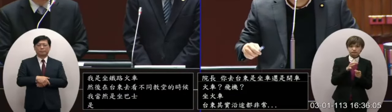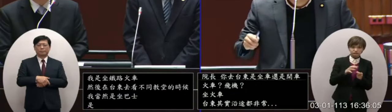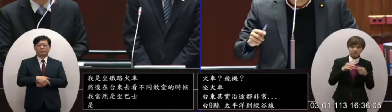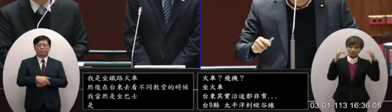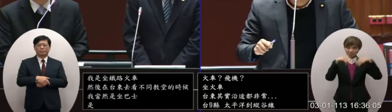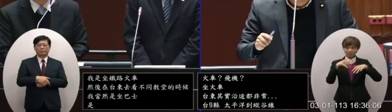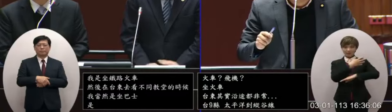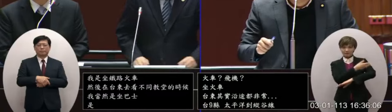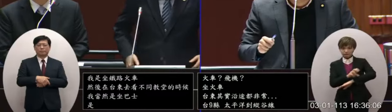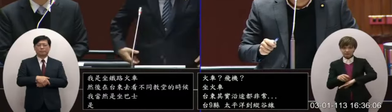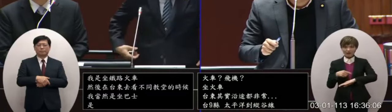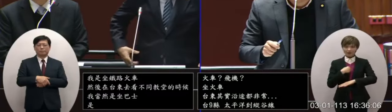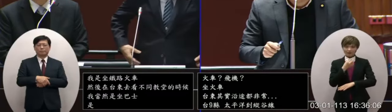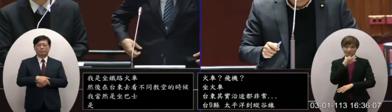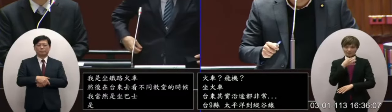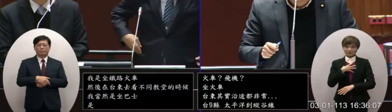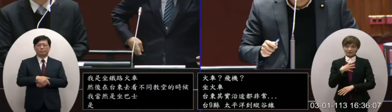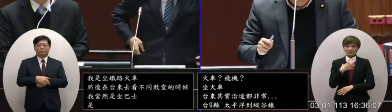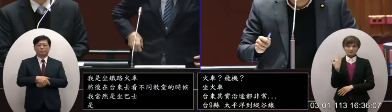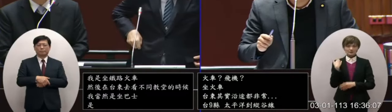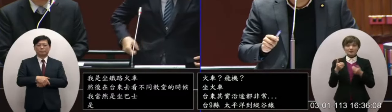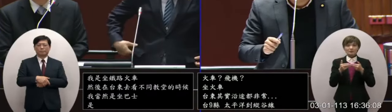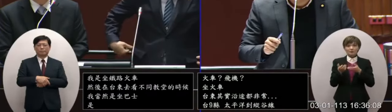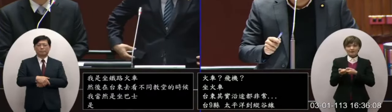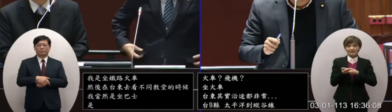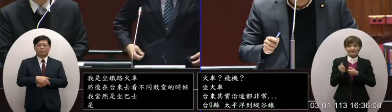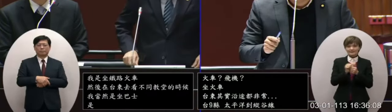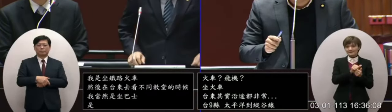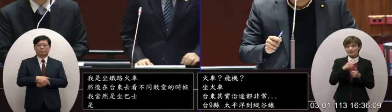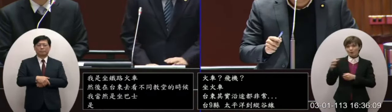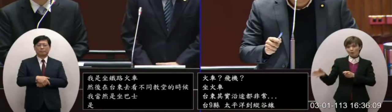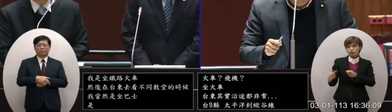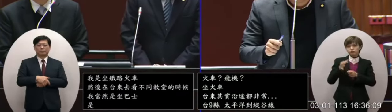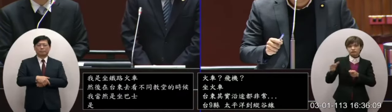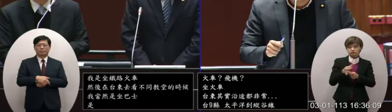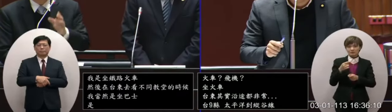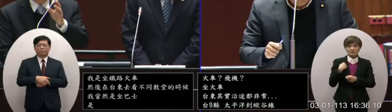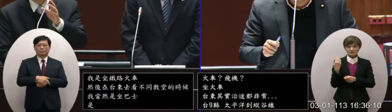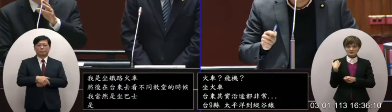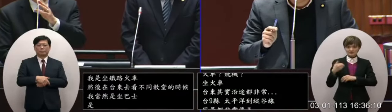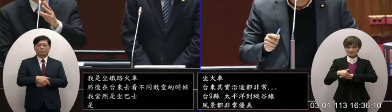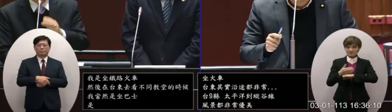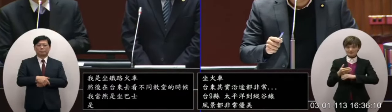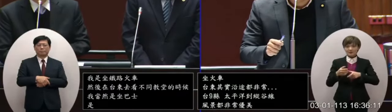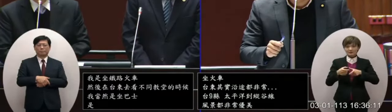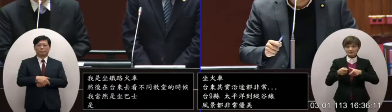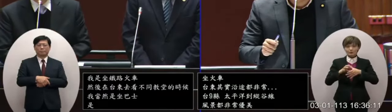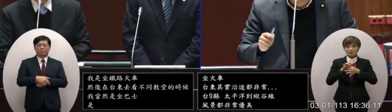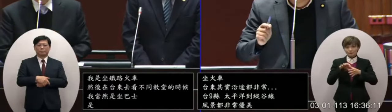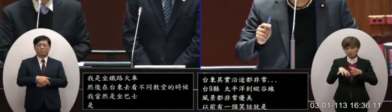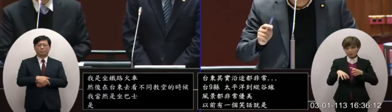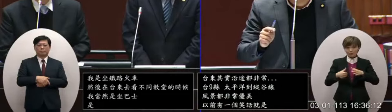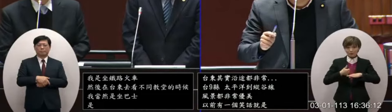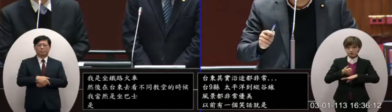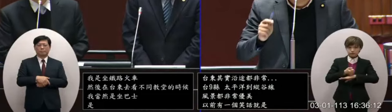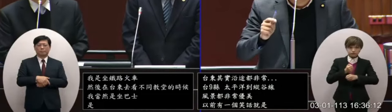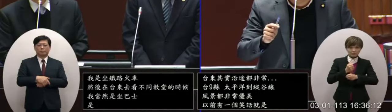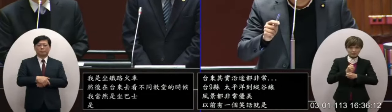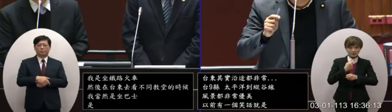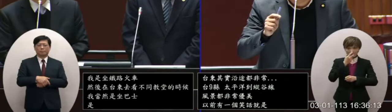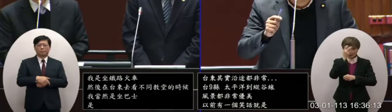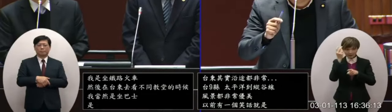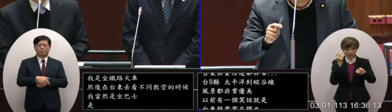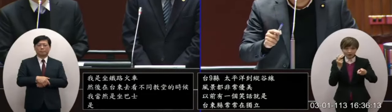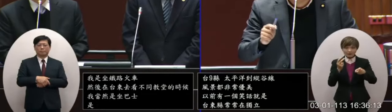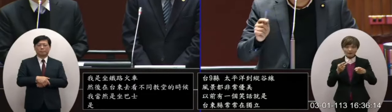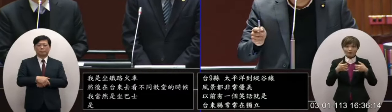了哦。我还记得在穆拉克台风的时候，我在消防所担任村干事的时候，我印象非常深刻。路段的台